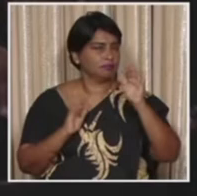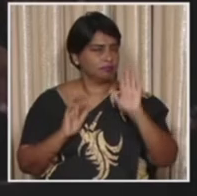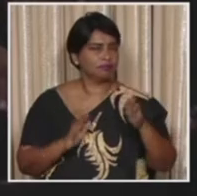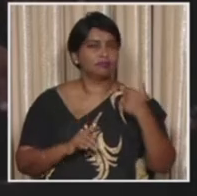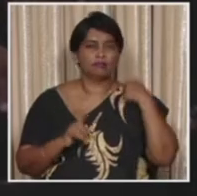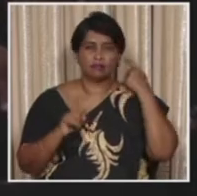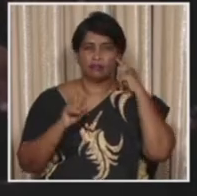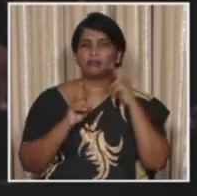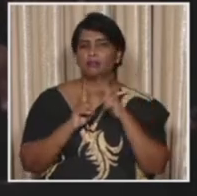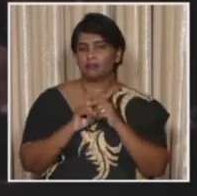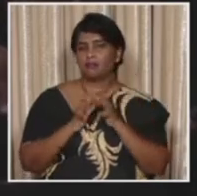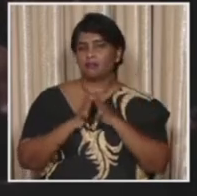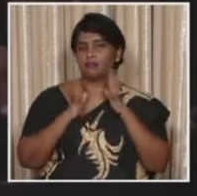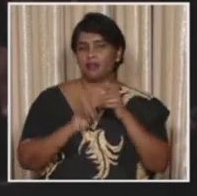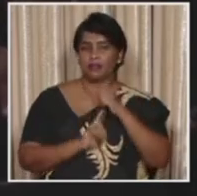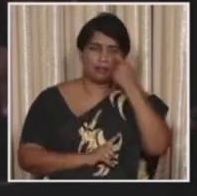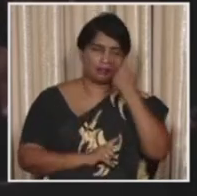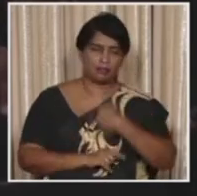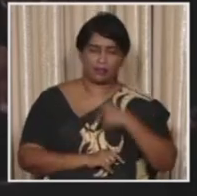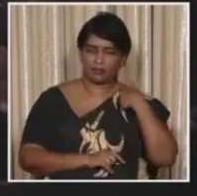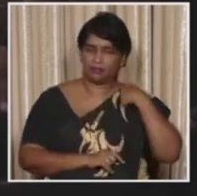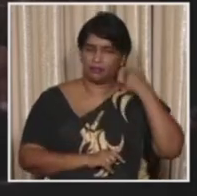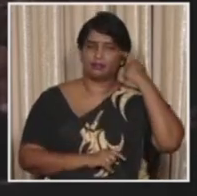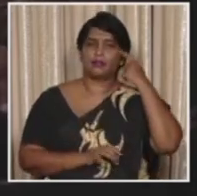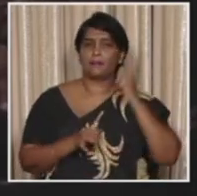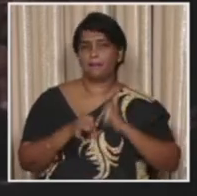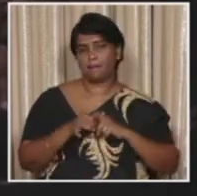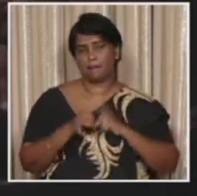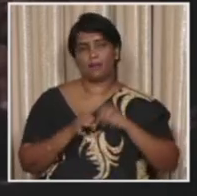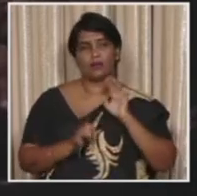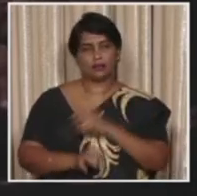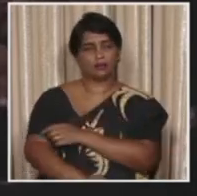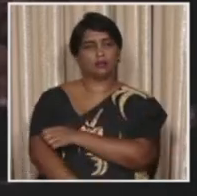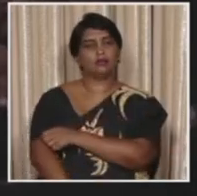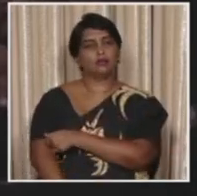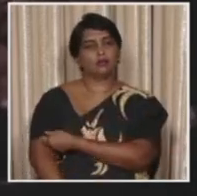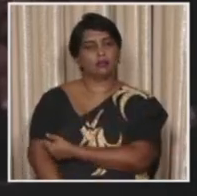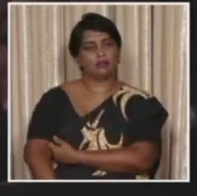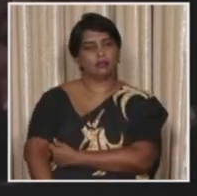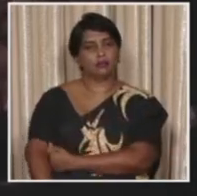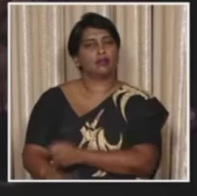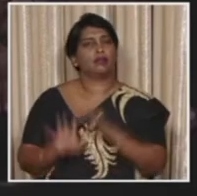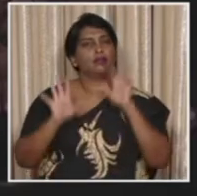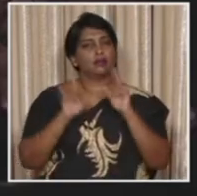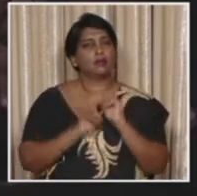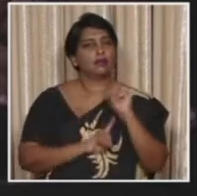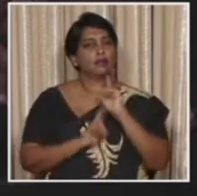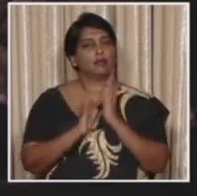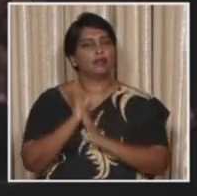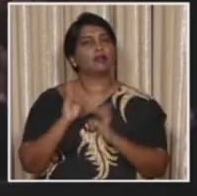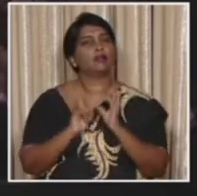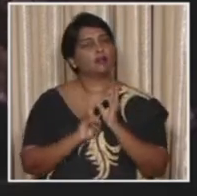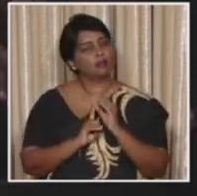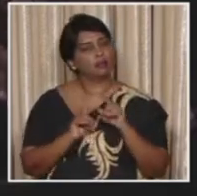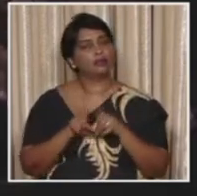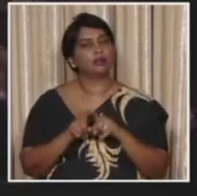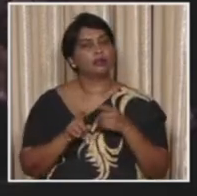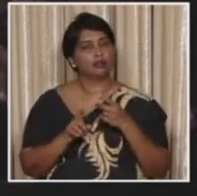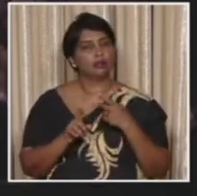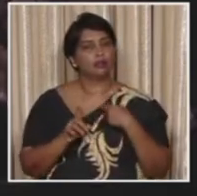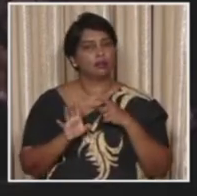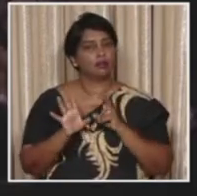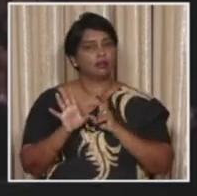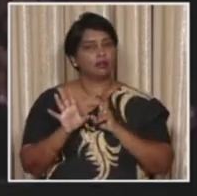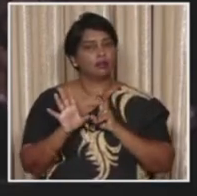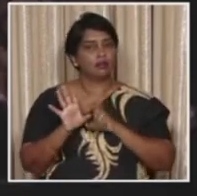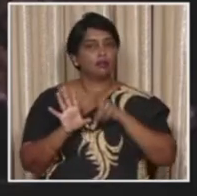pilihan tu barapata lewa paut kiri lewa dengar niche prasne sya garu patahana itu. Mani, nama ini pahlwe ini menteri orang kerja illa isu itu ikina